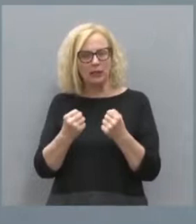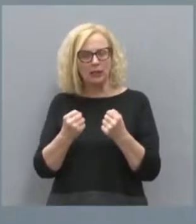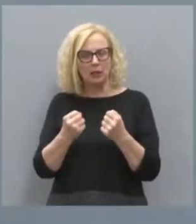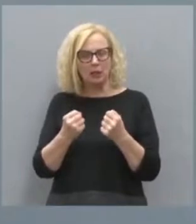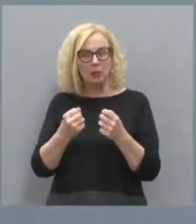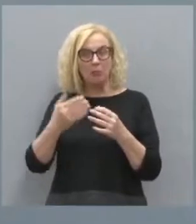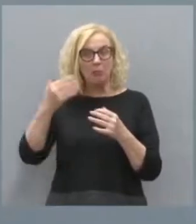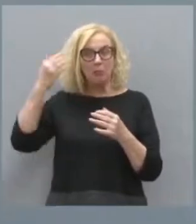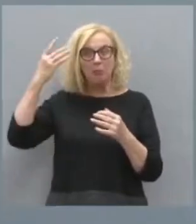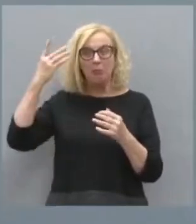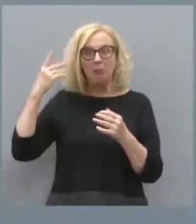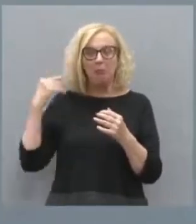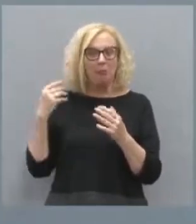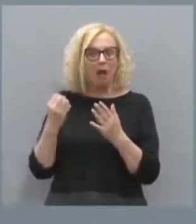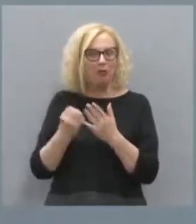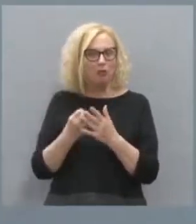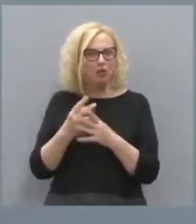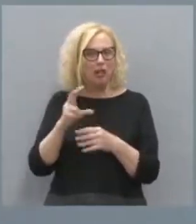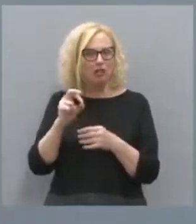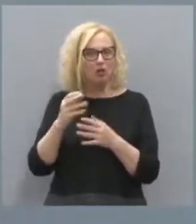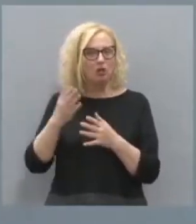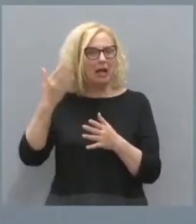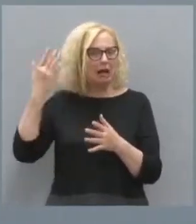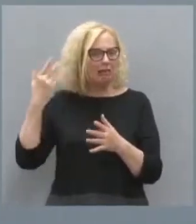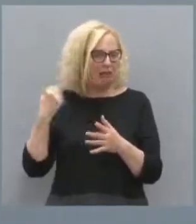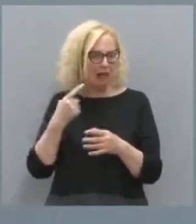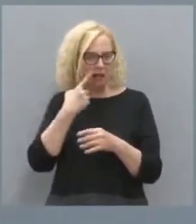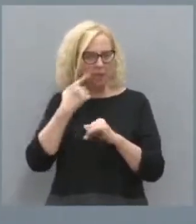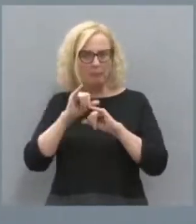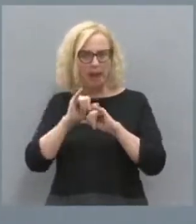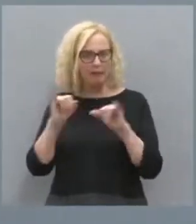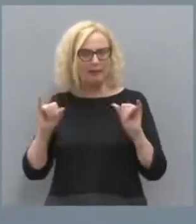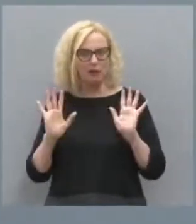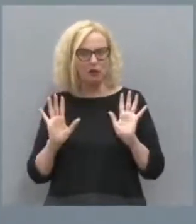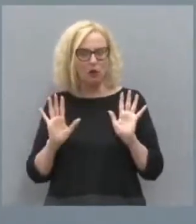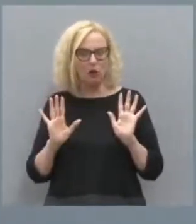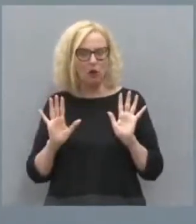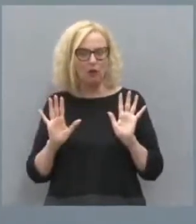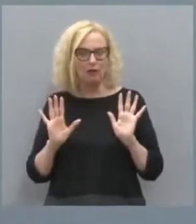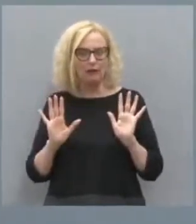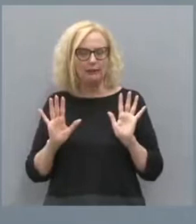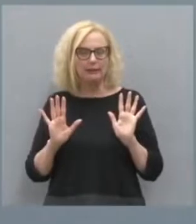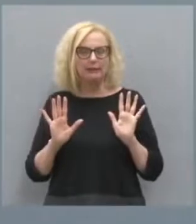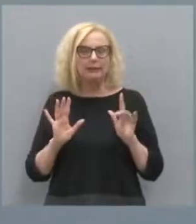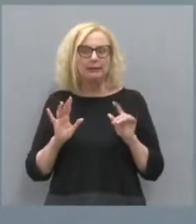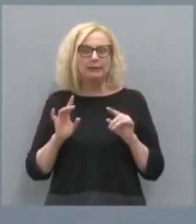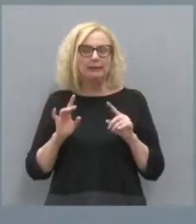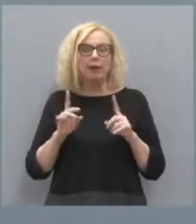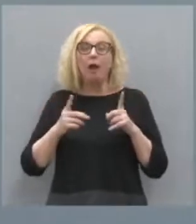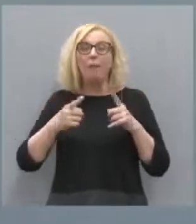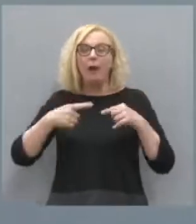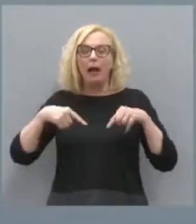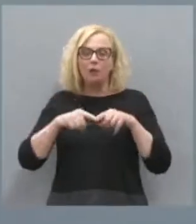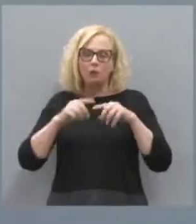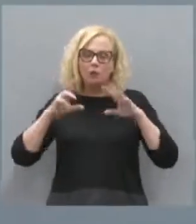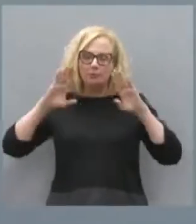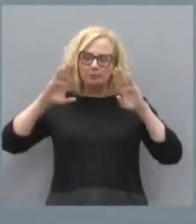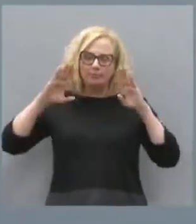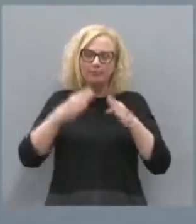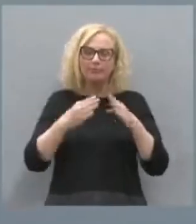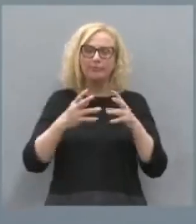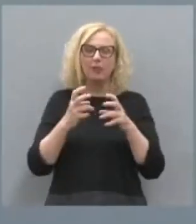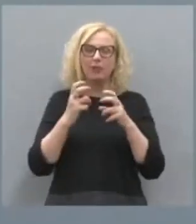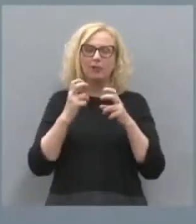nella storia degli ultimi trent'anni della sanità pubblica perché per noi significa di fatto fare un numero di vaccinazioni